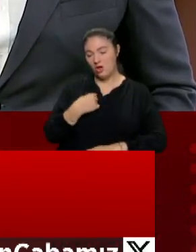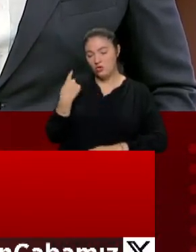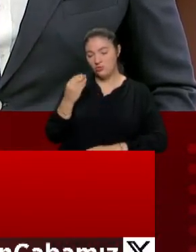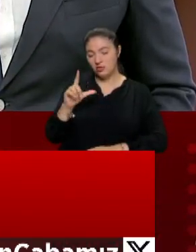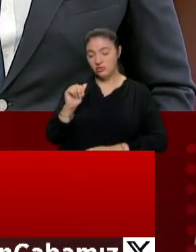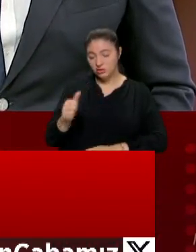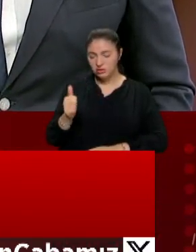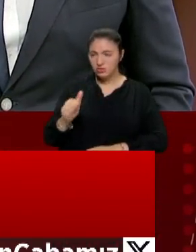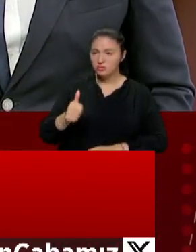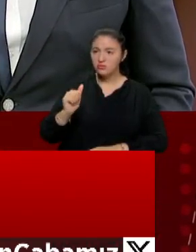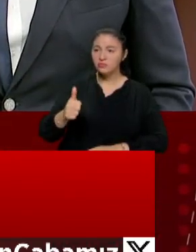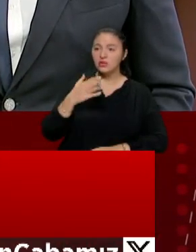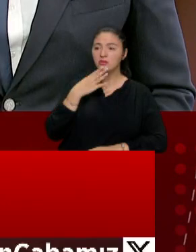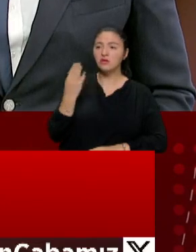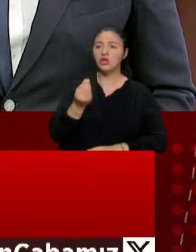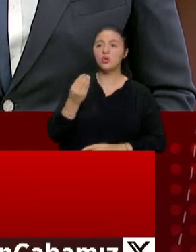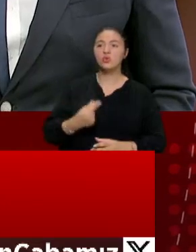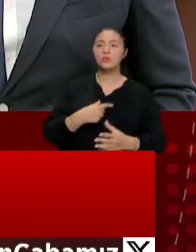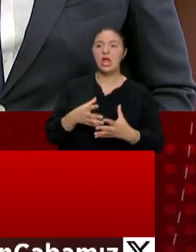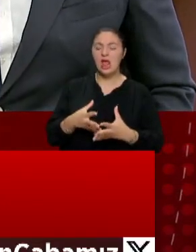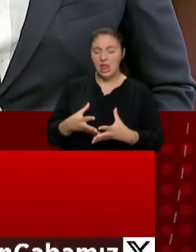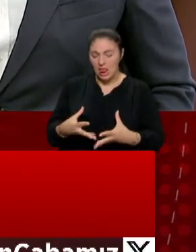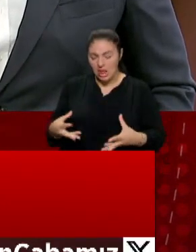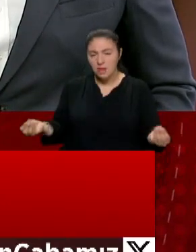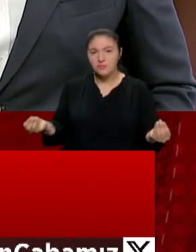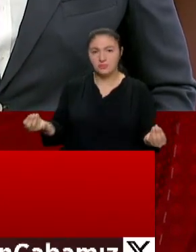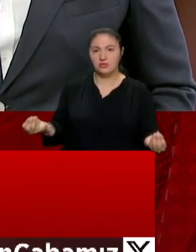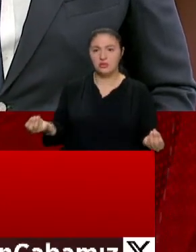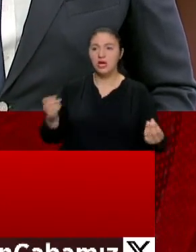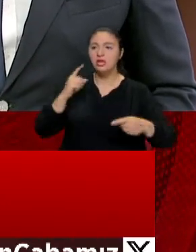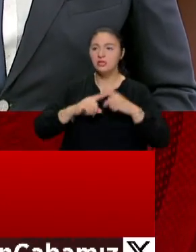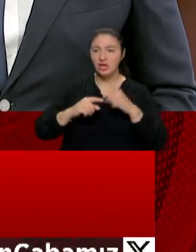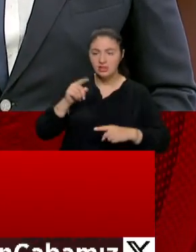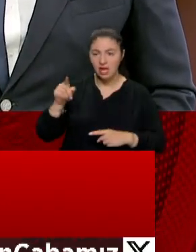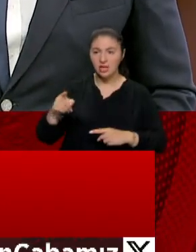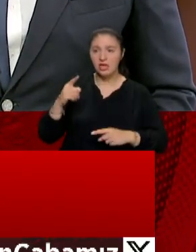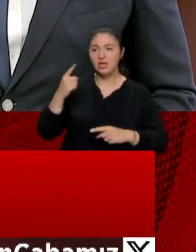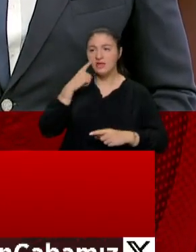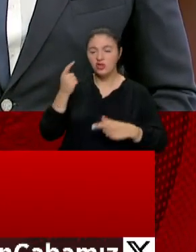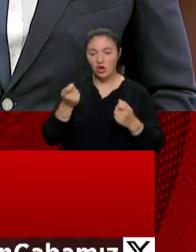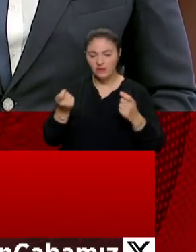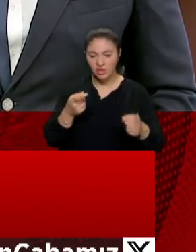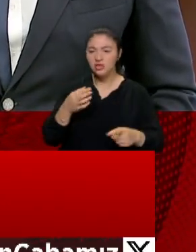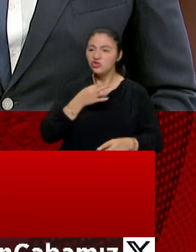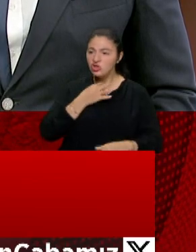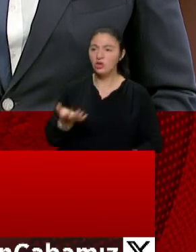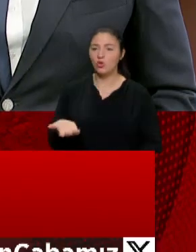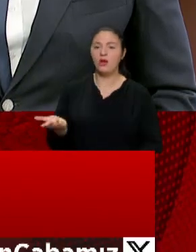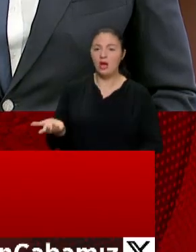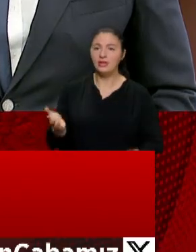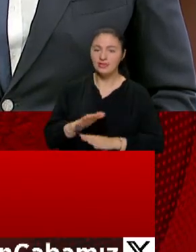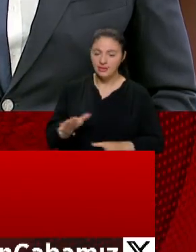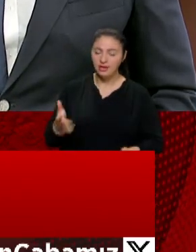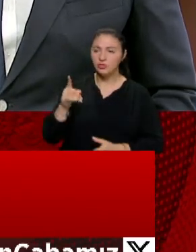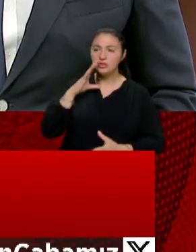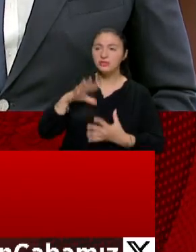gün her geçen gün gençlerin umudunu yitirtiyoruz siyasilerin Kamu görevlilerinin rica ediyorum yani artık